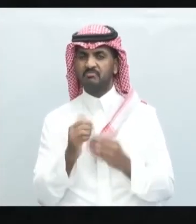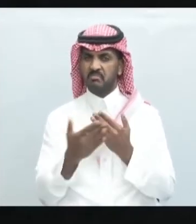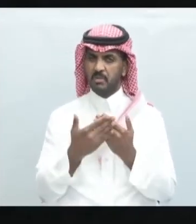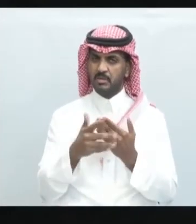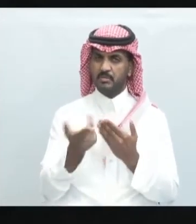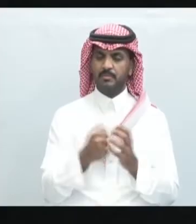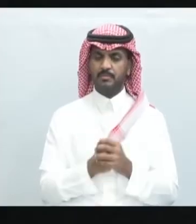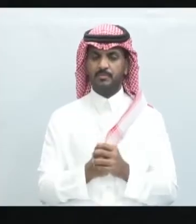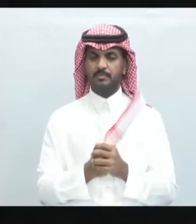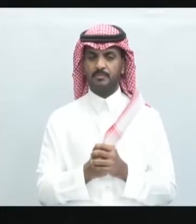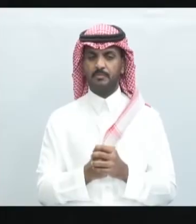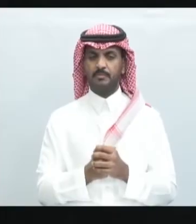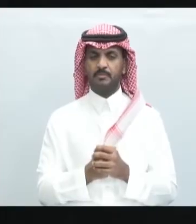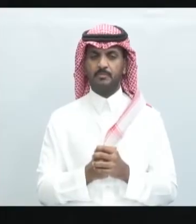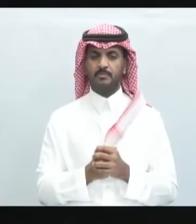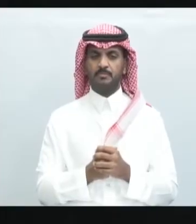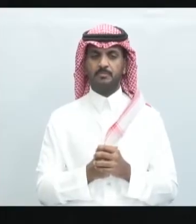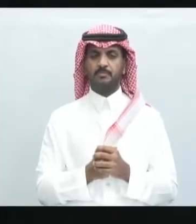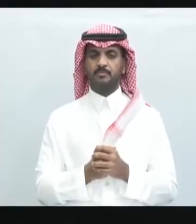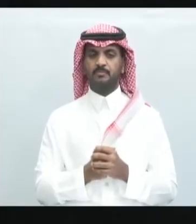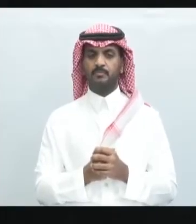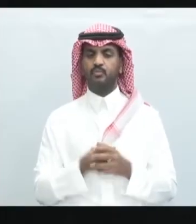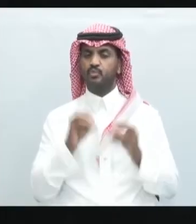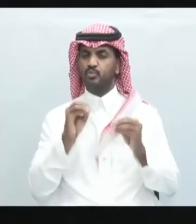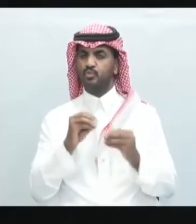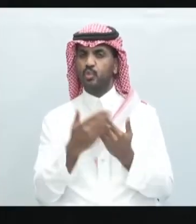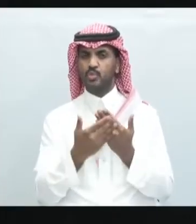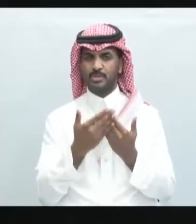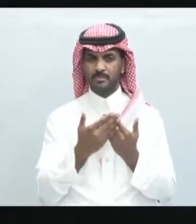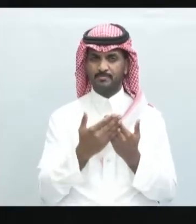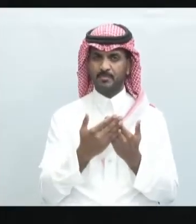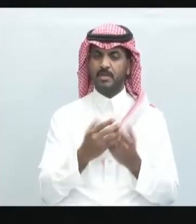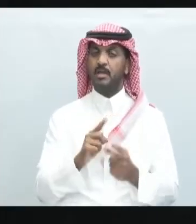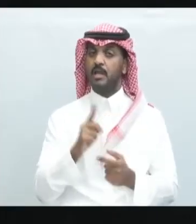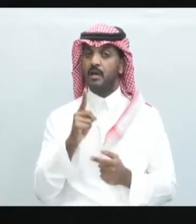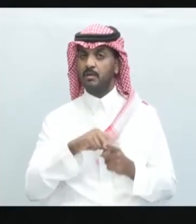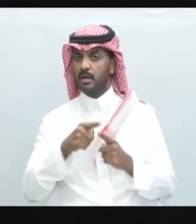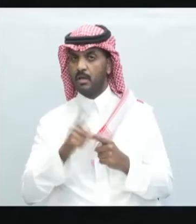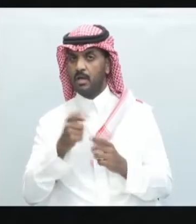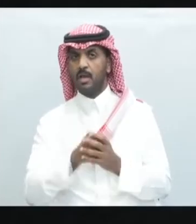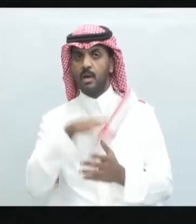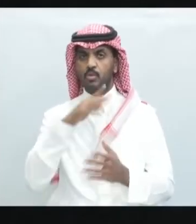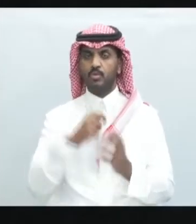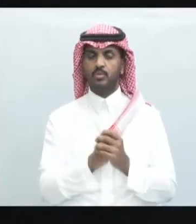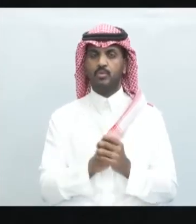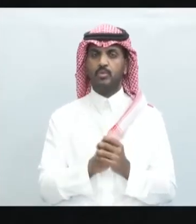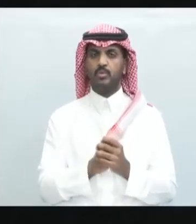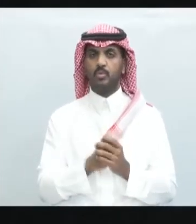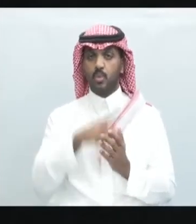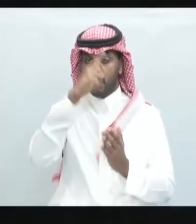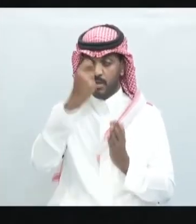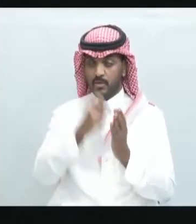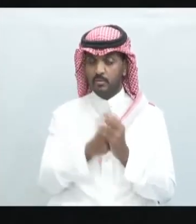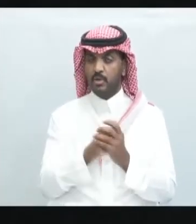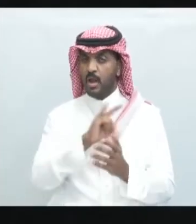فانت تؤدي هذا البر وان تحسن اليهما بهذا قال الله عز وجل وقضى ربك الا